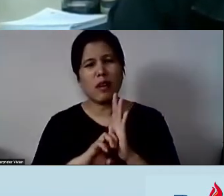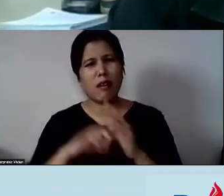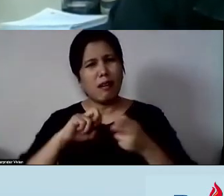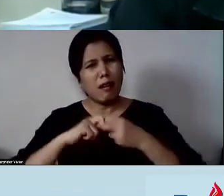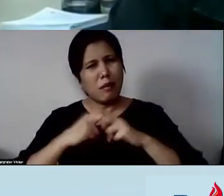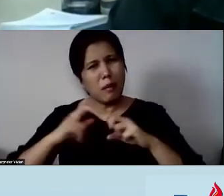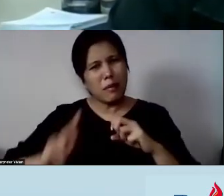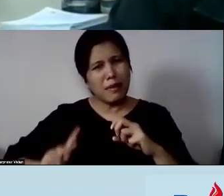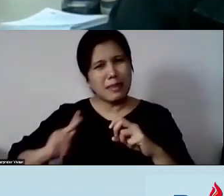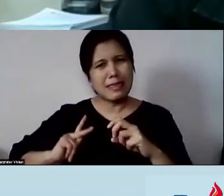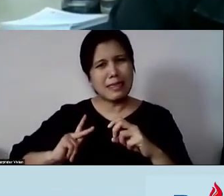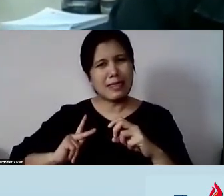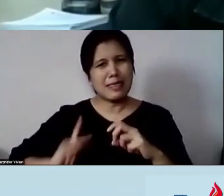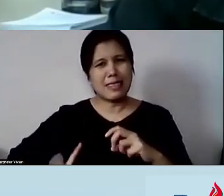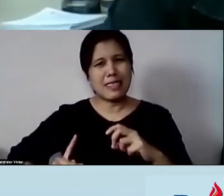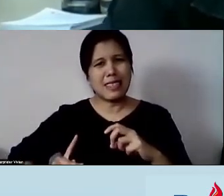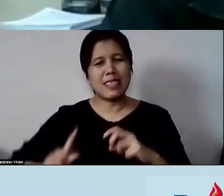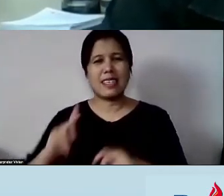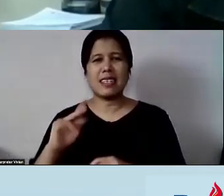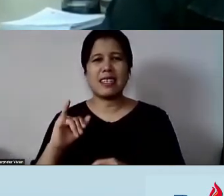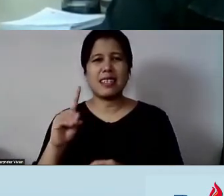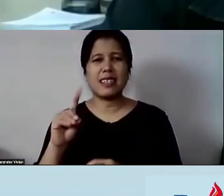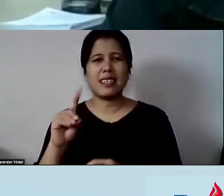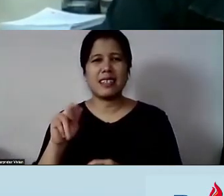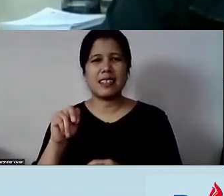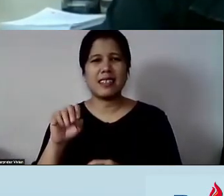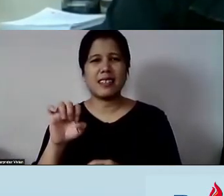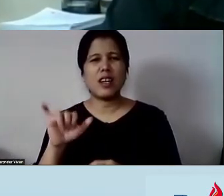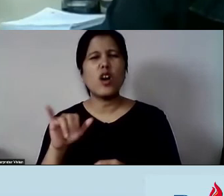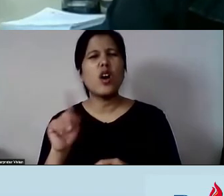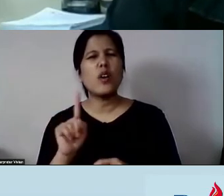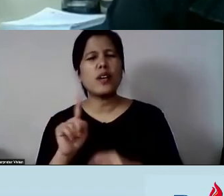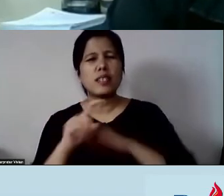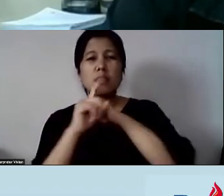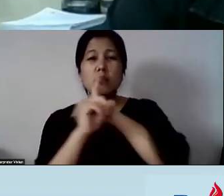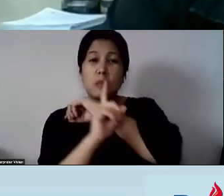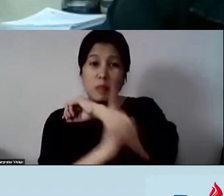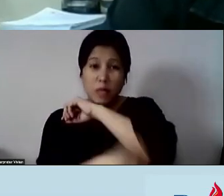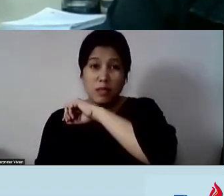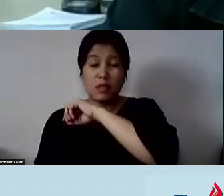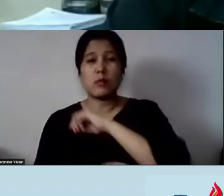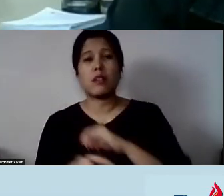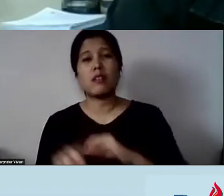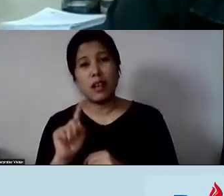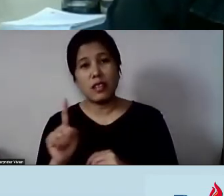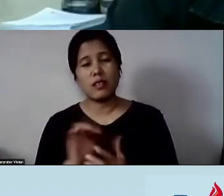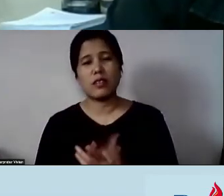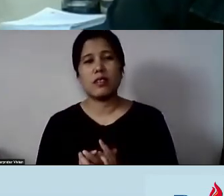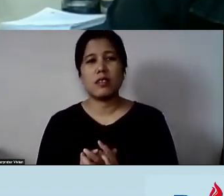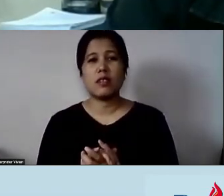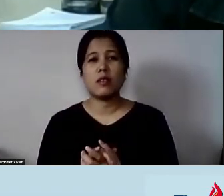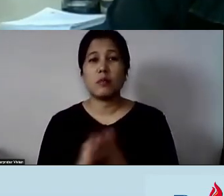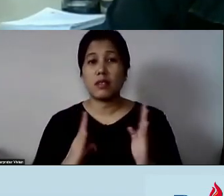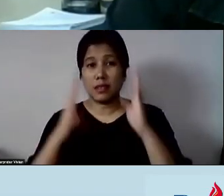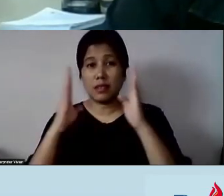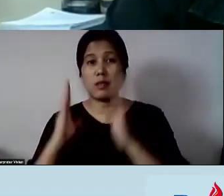PWD yun? Mm-hmm. Tsaka ano ba yung nagiging parusa? Or may naparusahan na bang mga establishments for, you know, talagang